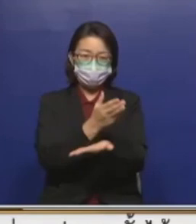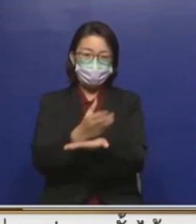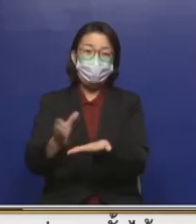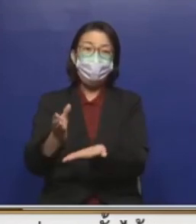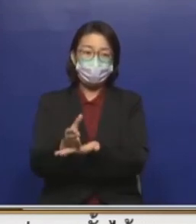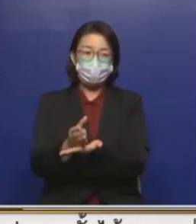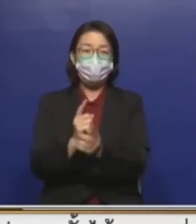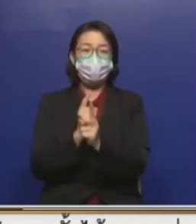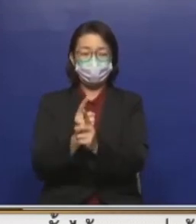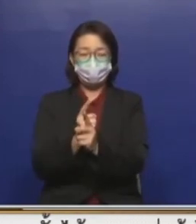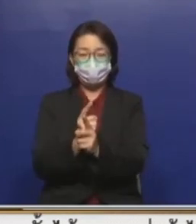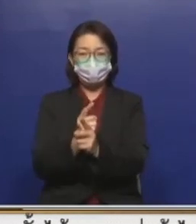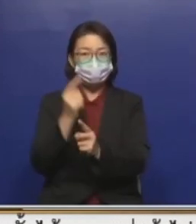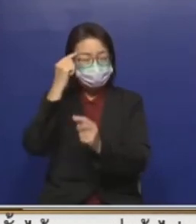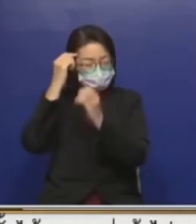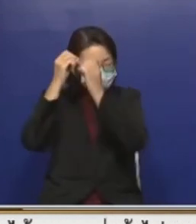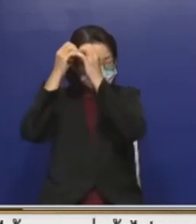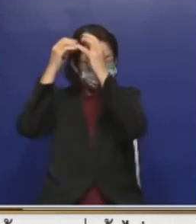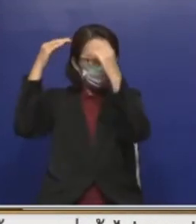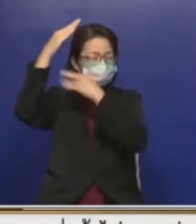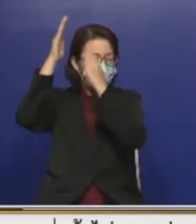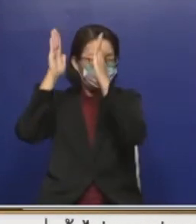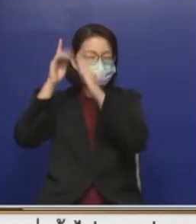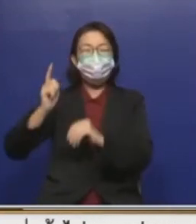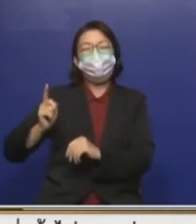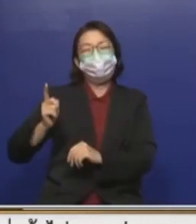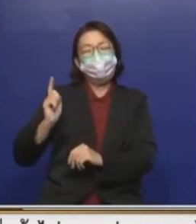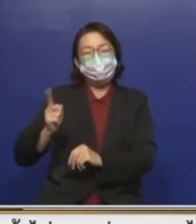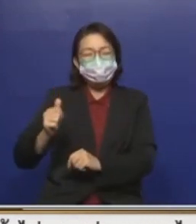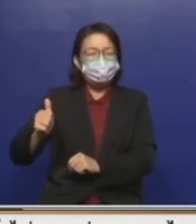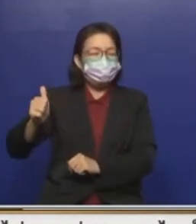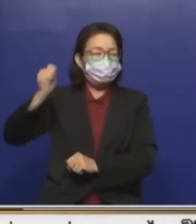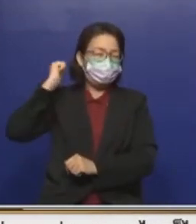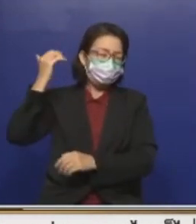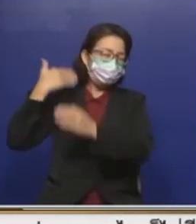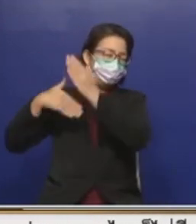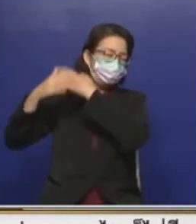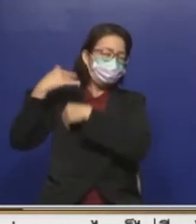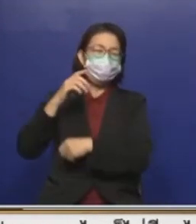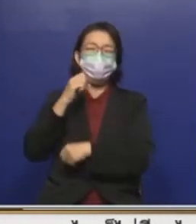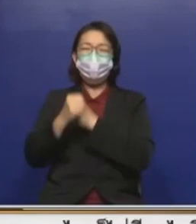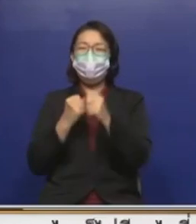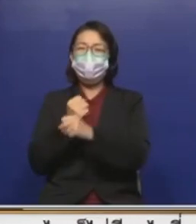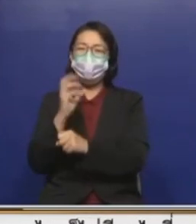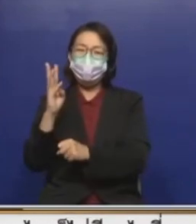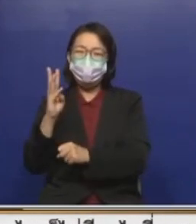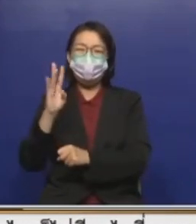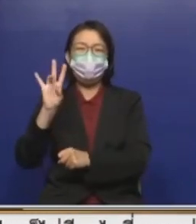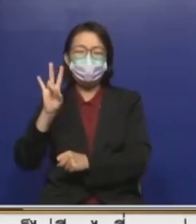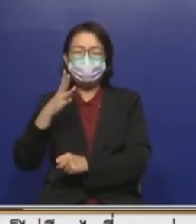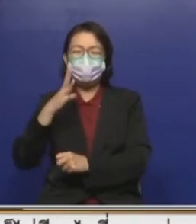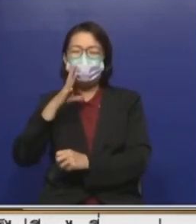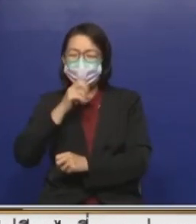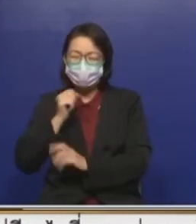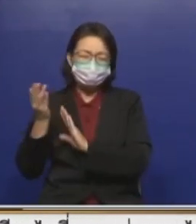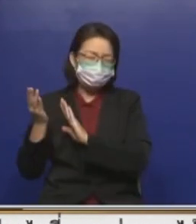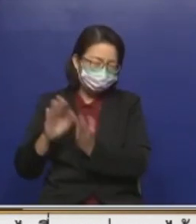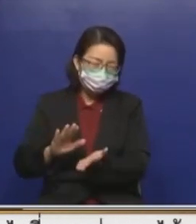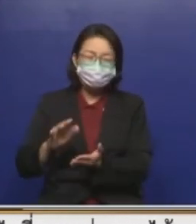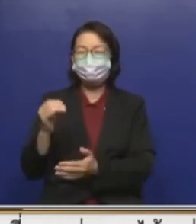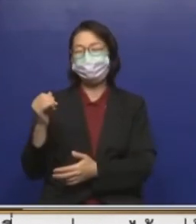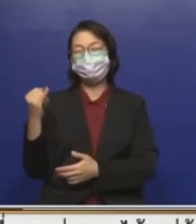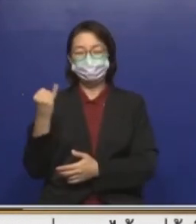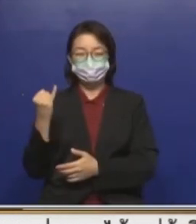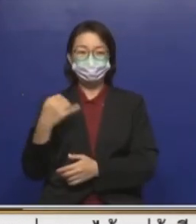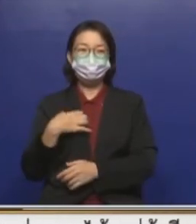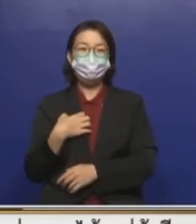กรอบวิธีคิดแบบเดิมๆซึ่งก็ได้พิสูจน์มา 6-7 ปีแล้วว่ามันเป็นวิธีที่ล้มเหลวค่ะทั้งงบปก